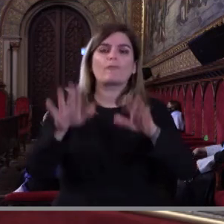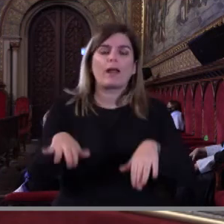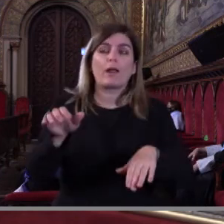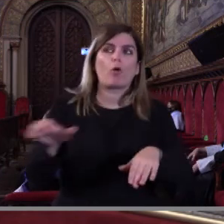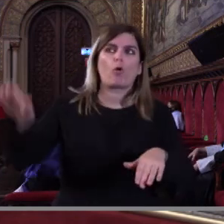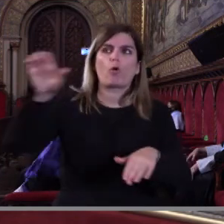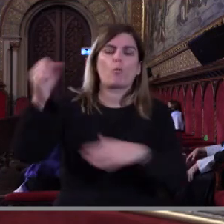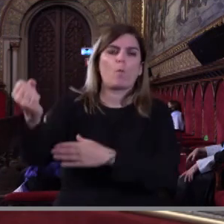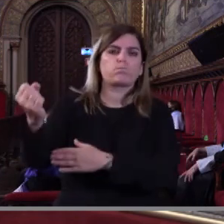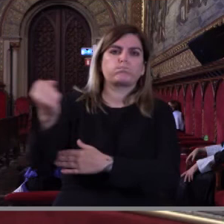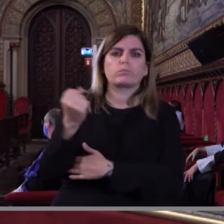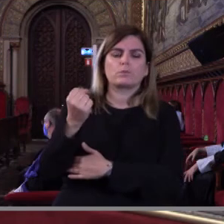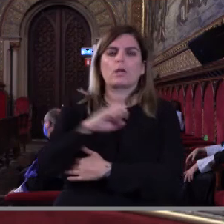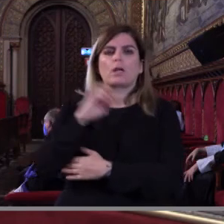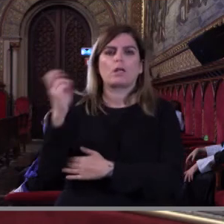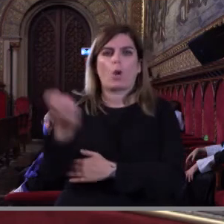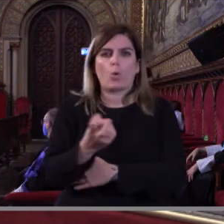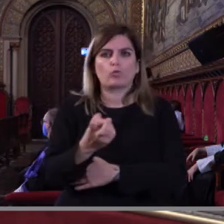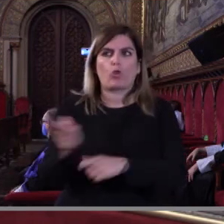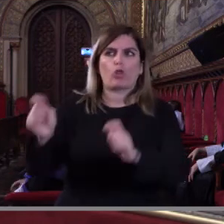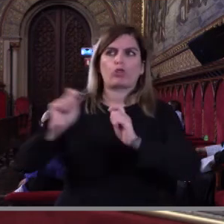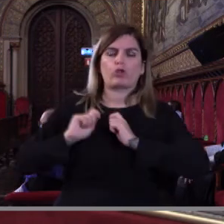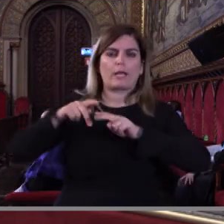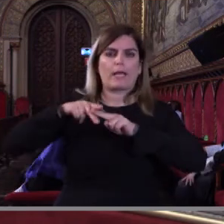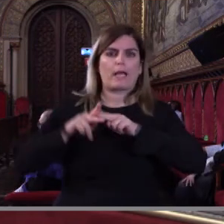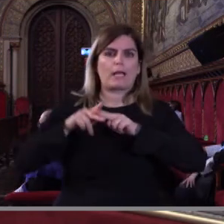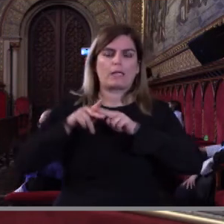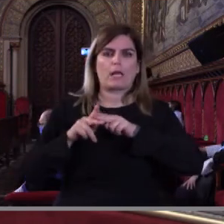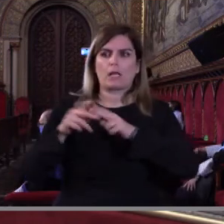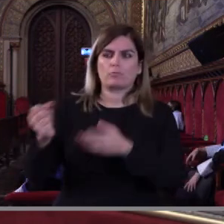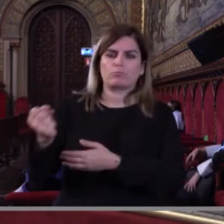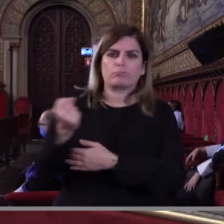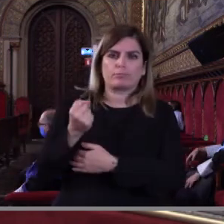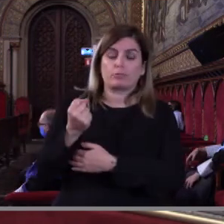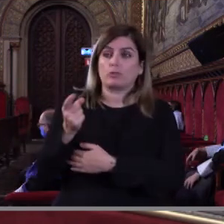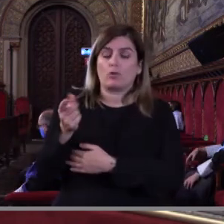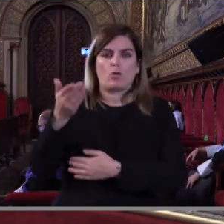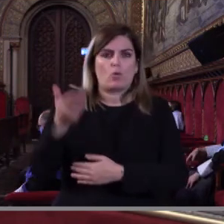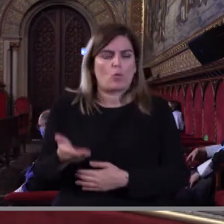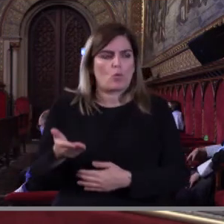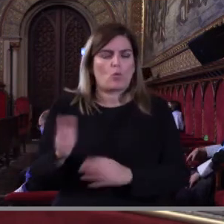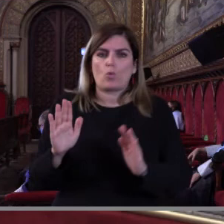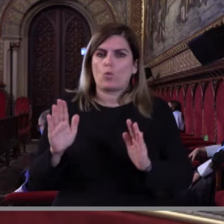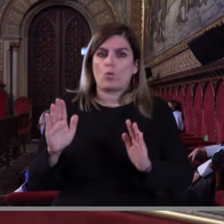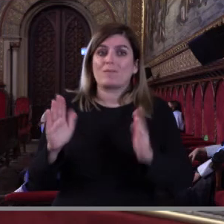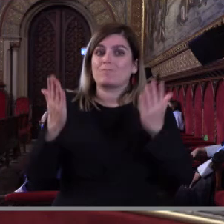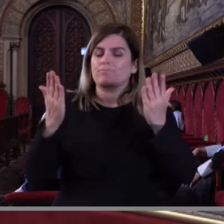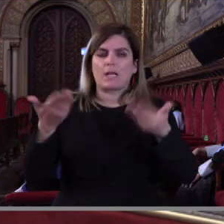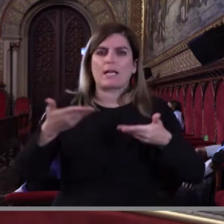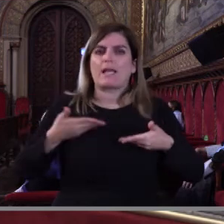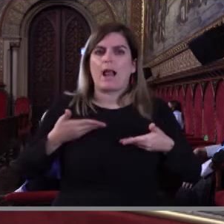de recursos, d'instruments que ofereix la Unió Europea avui en dia, és una autèntica benedicció des del meu punt de